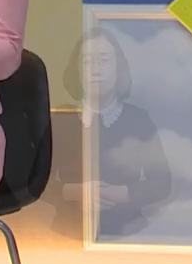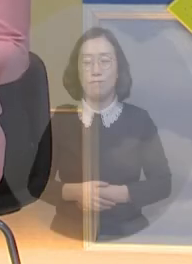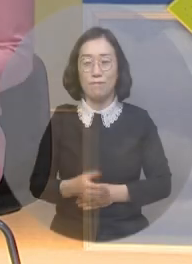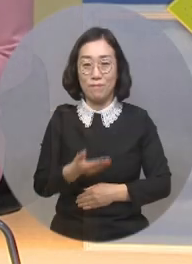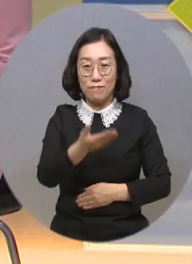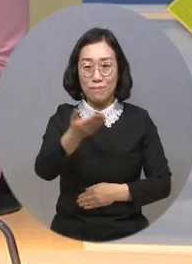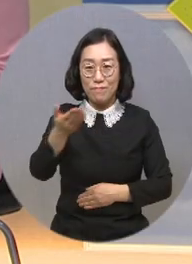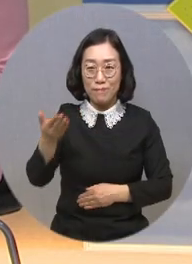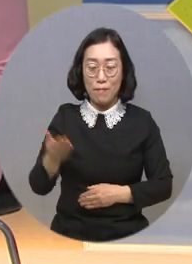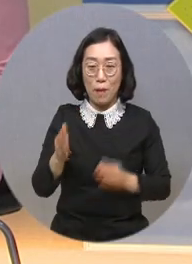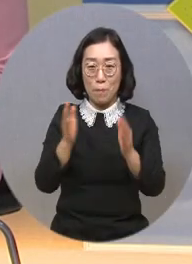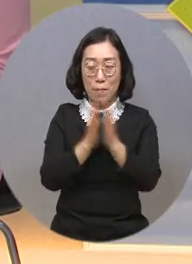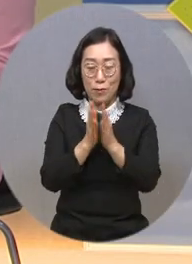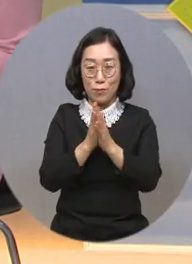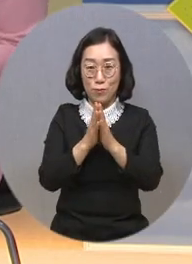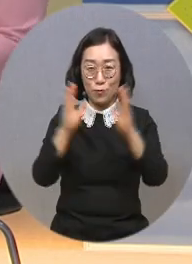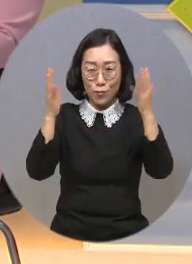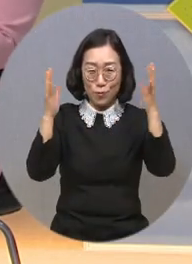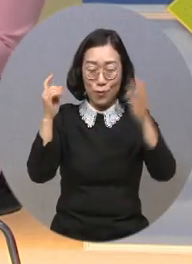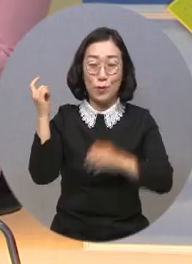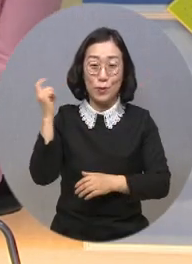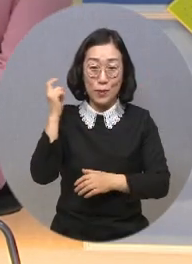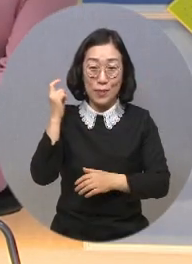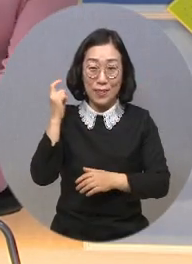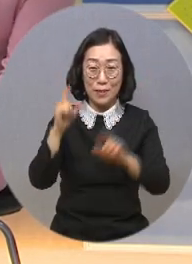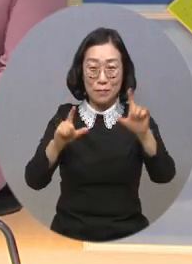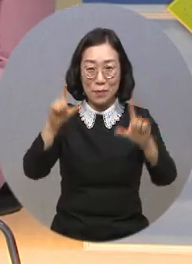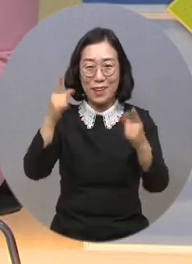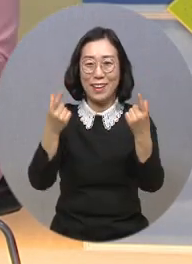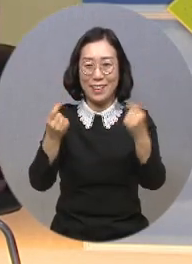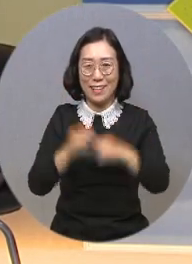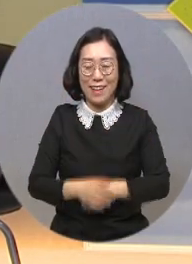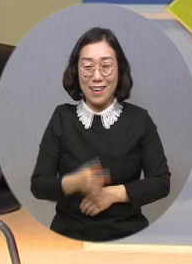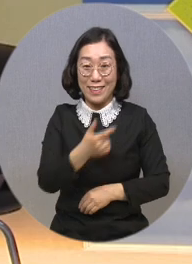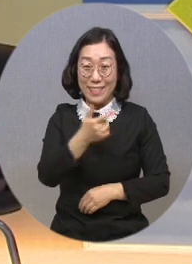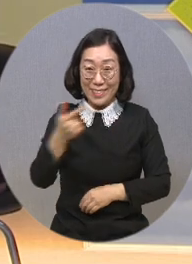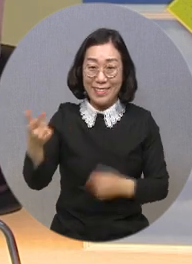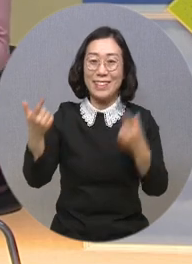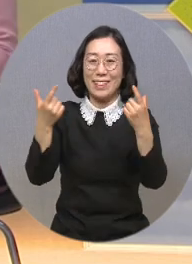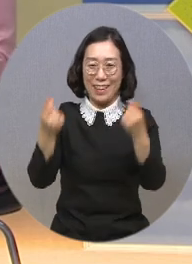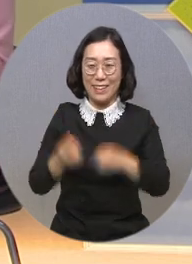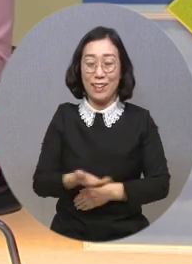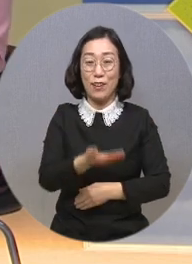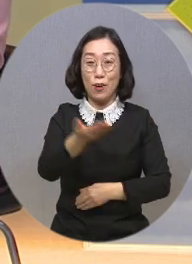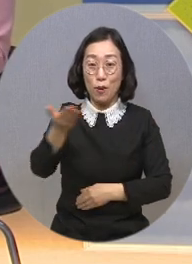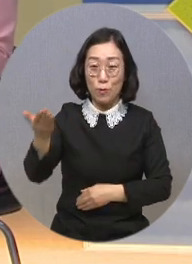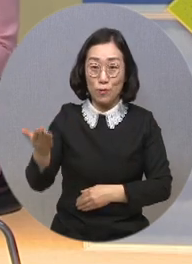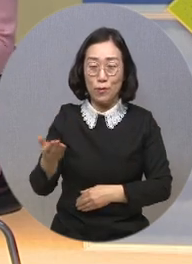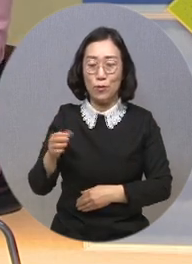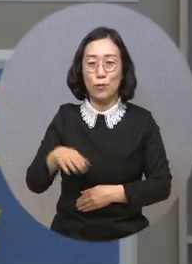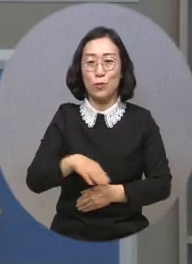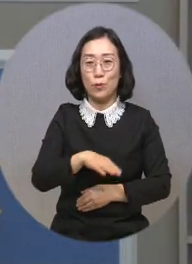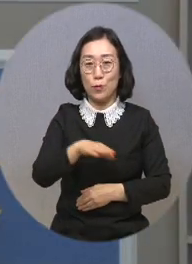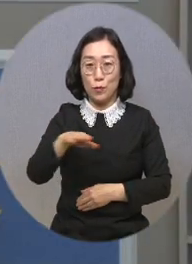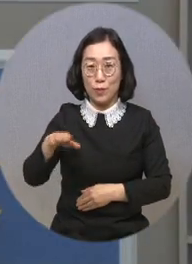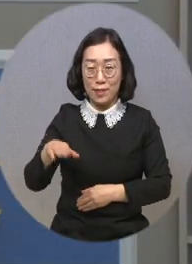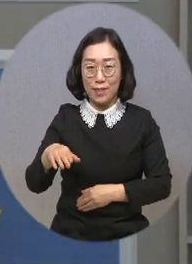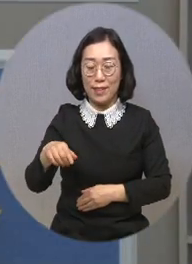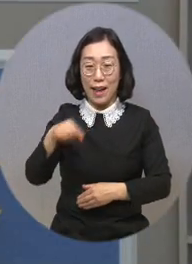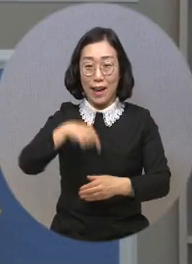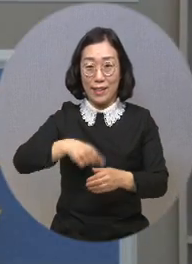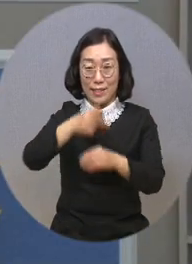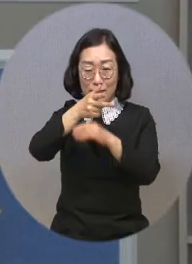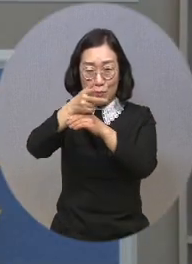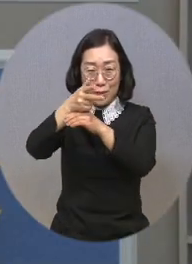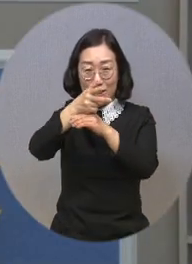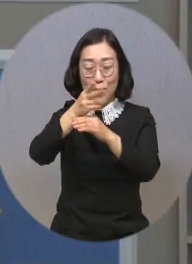시청자 여러분들의 박수 소리가 많이 들리는 것 같은데요. 엄청 크게 들리는 것 같은데요. 네. 시청자 여러분뿐만 아니라 저희 여기 시청 여기 스튜디오에 있는